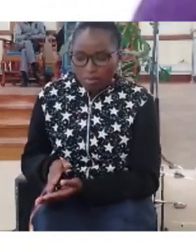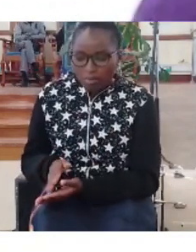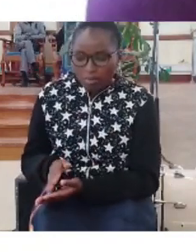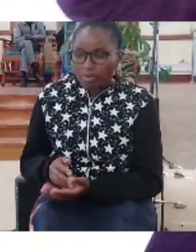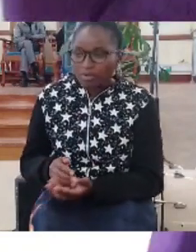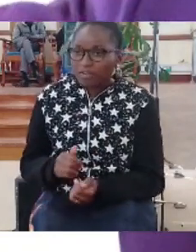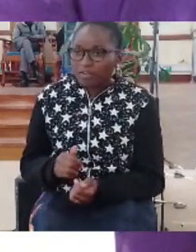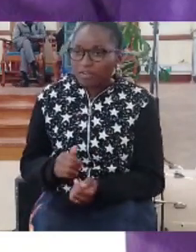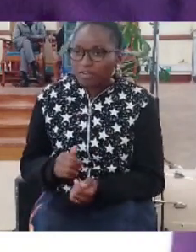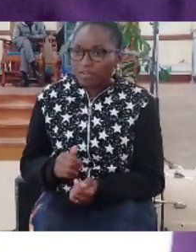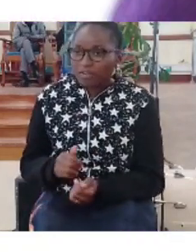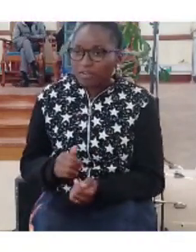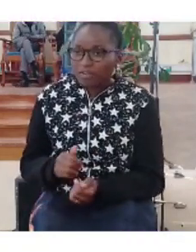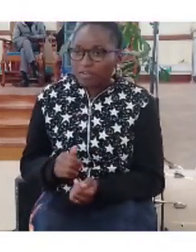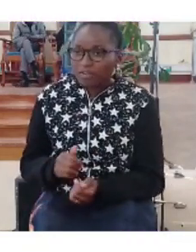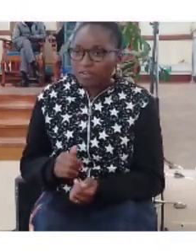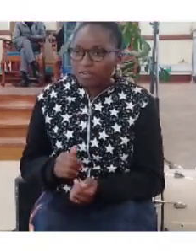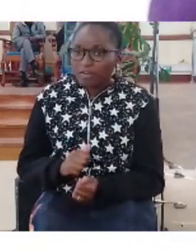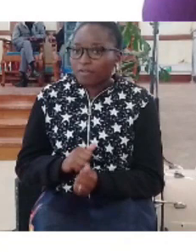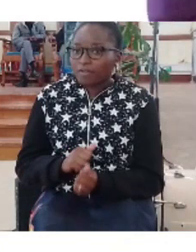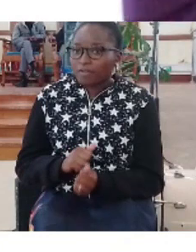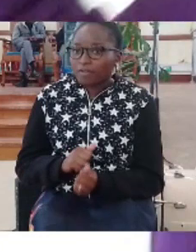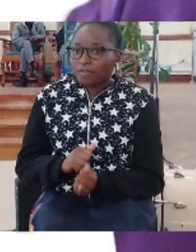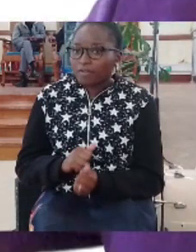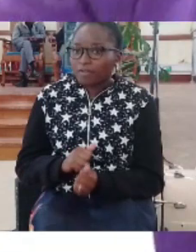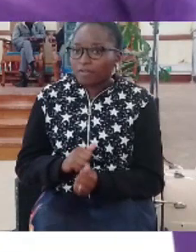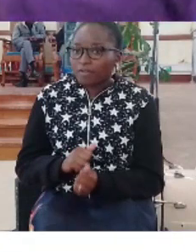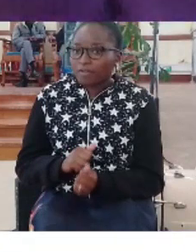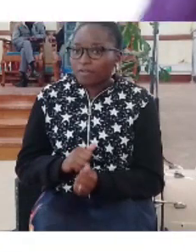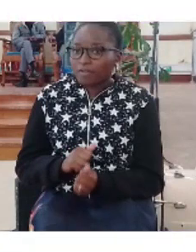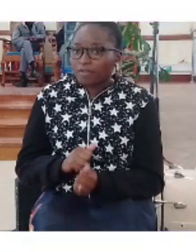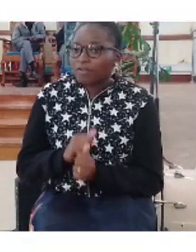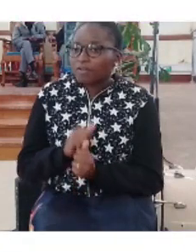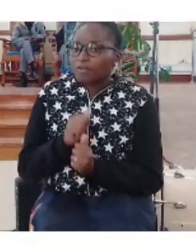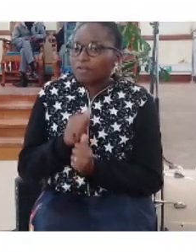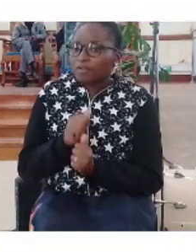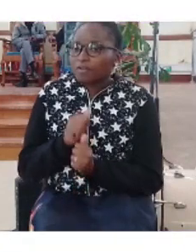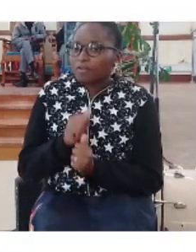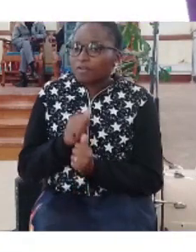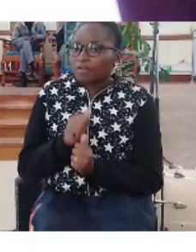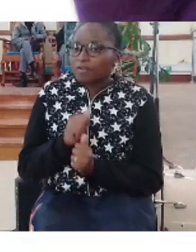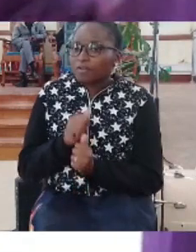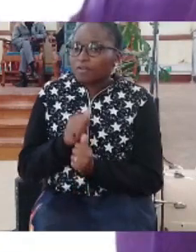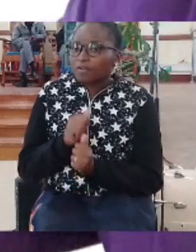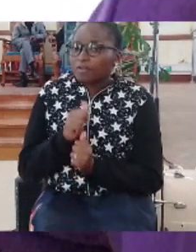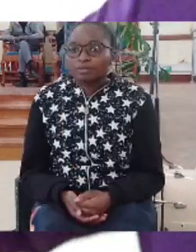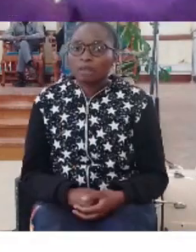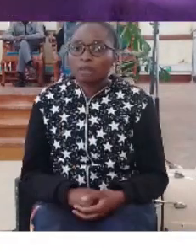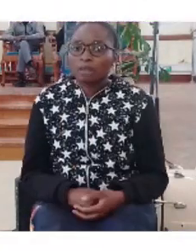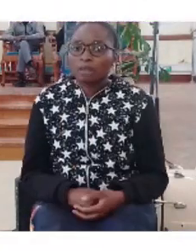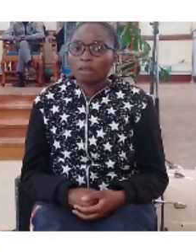mundu kwete ngoro direda wone mundu kwete ngoro ne biashara iyo direda wone mundu kwete ngoro ne mwana ucio nyuaga